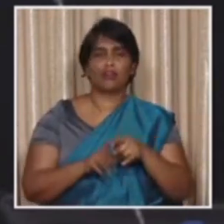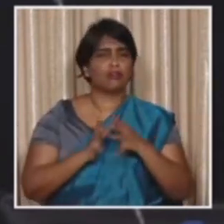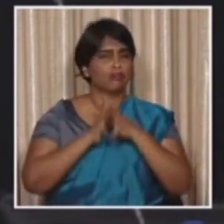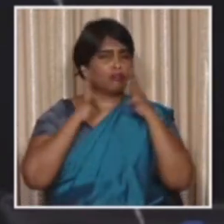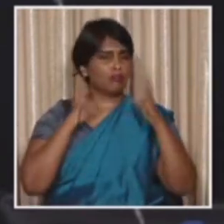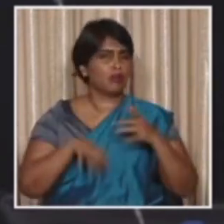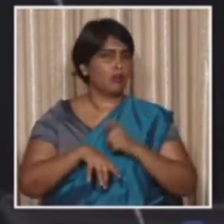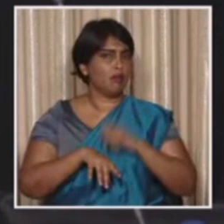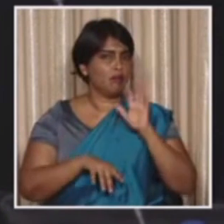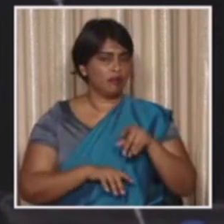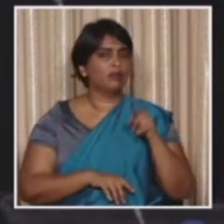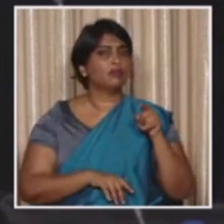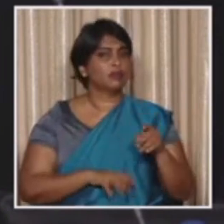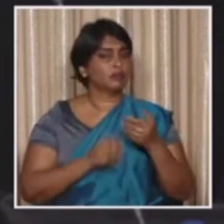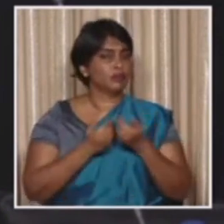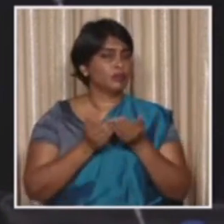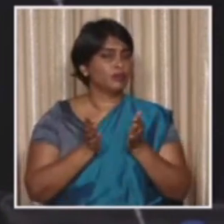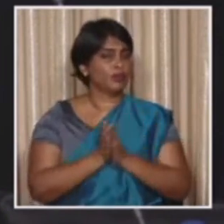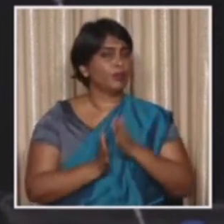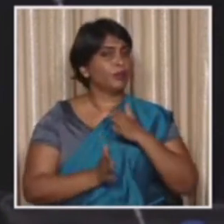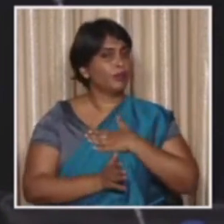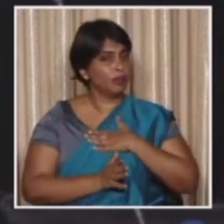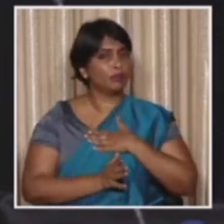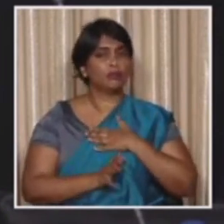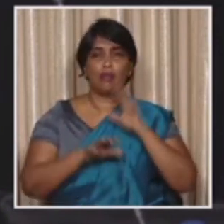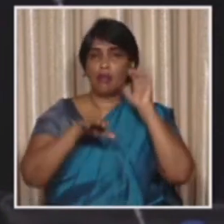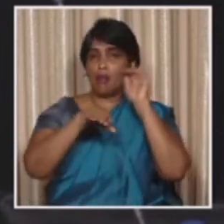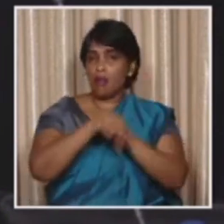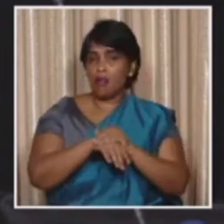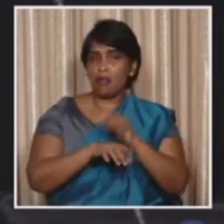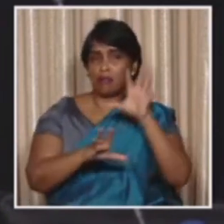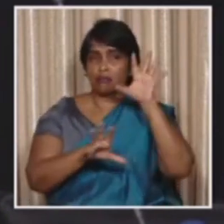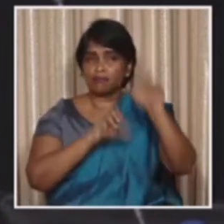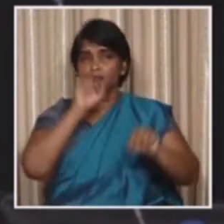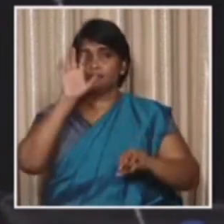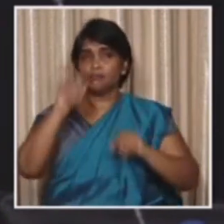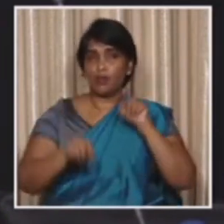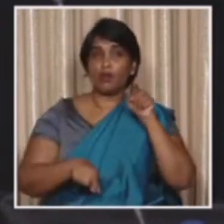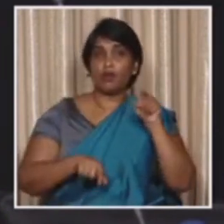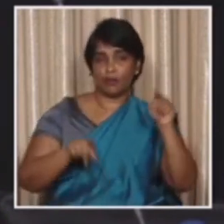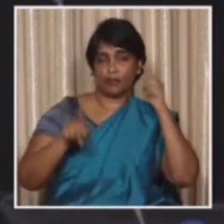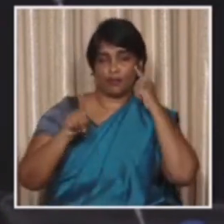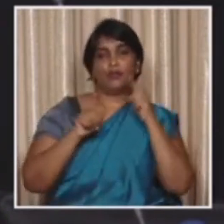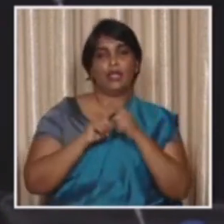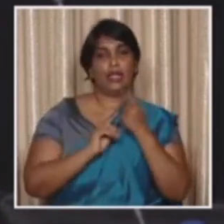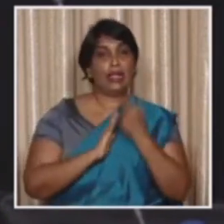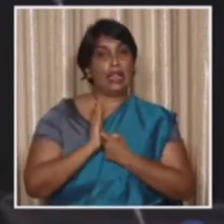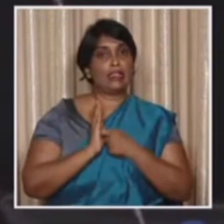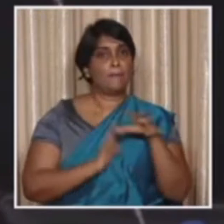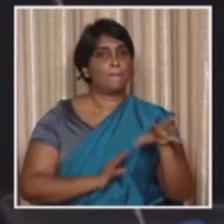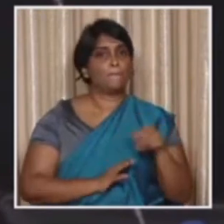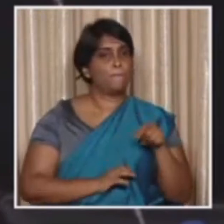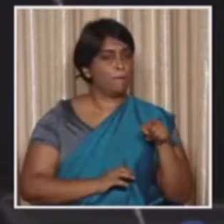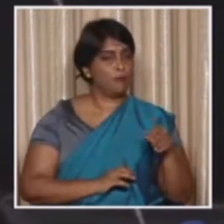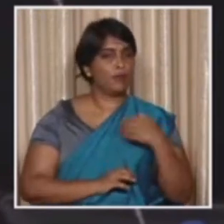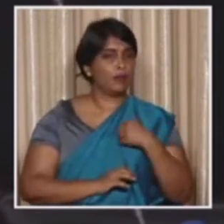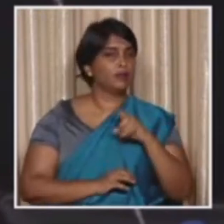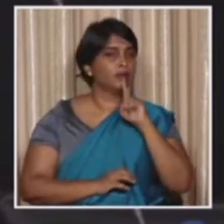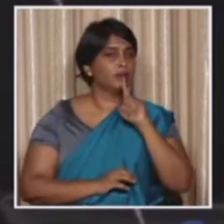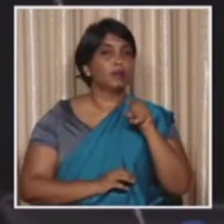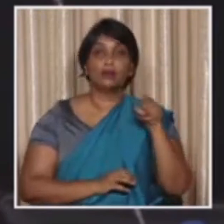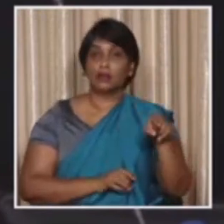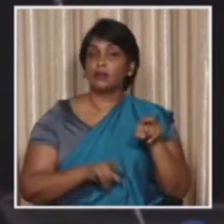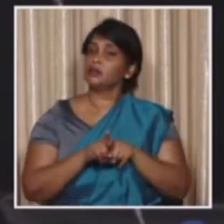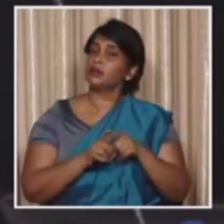ඉඩක් Taman dadayam kala yutte kawudai kiyala balala e disata me neethiya pawichchi karanna. Mama kiyanne eka e nisa